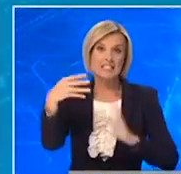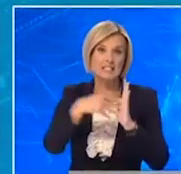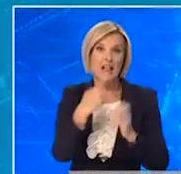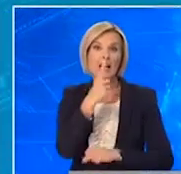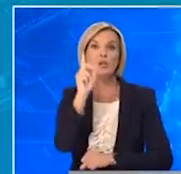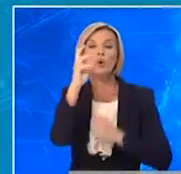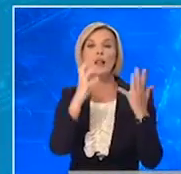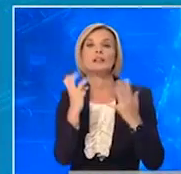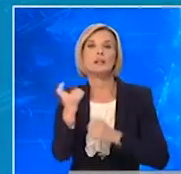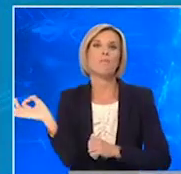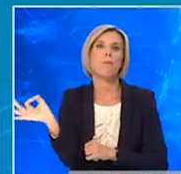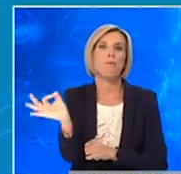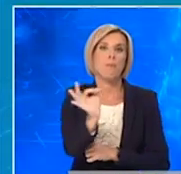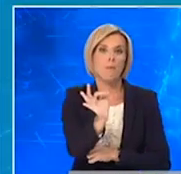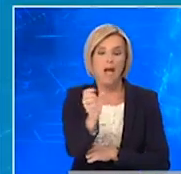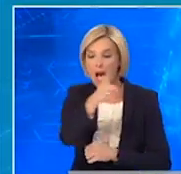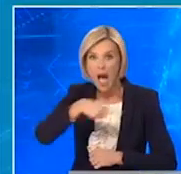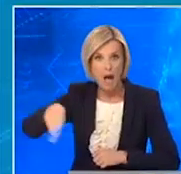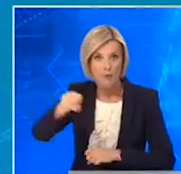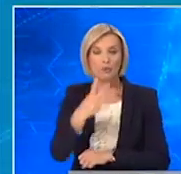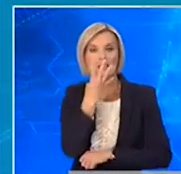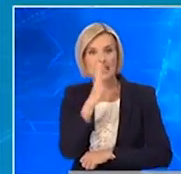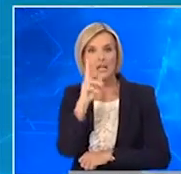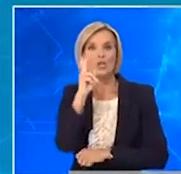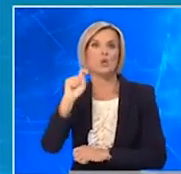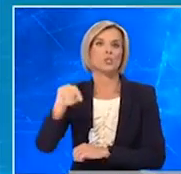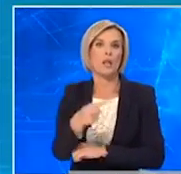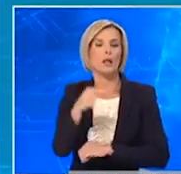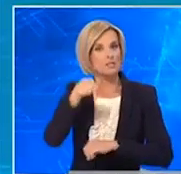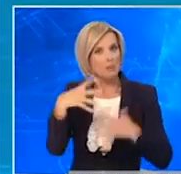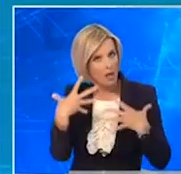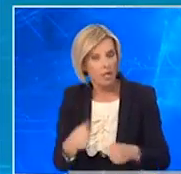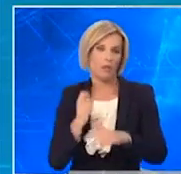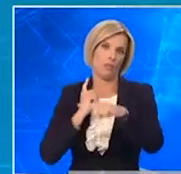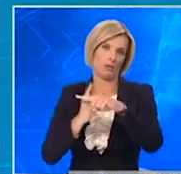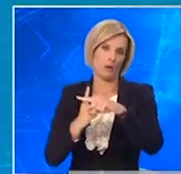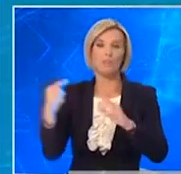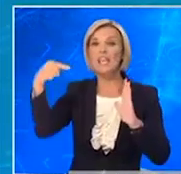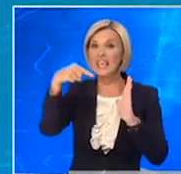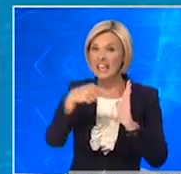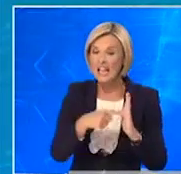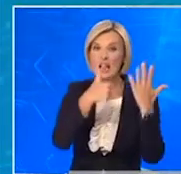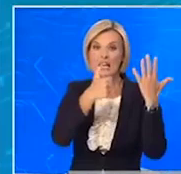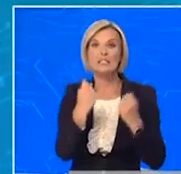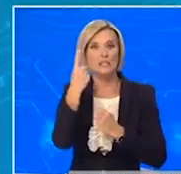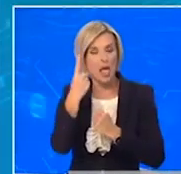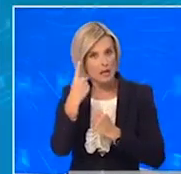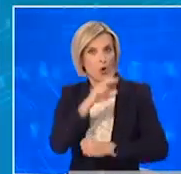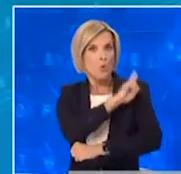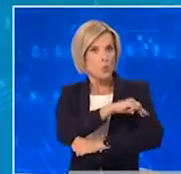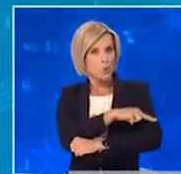κρούσματα, εκ των οποίων τα 429 είναι σήμερα ενεργά. 1.061 πήραν εξιτήριο από